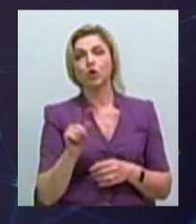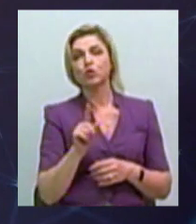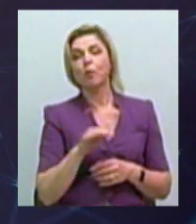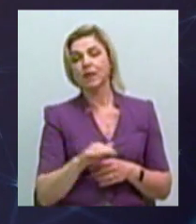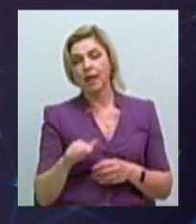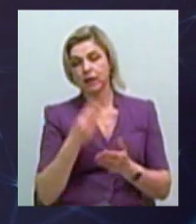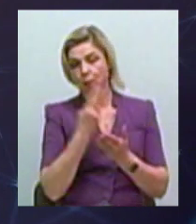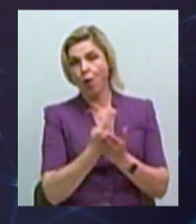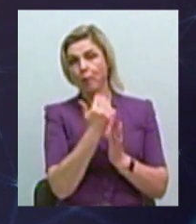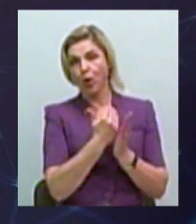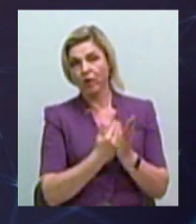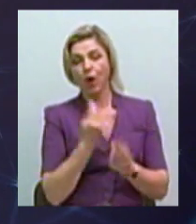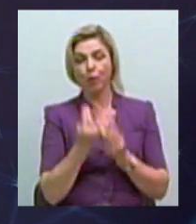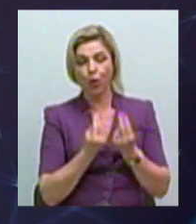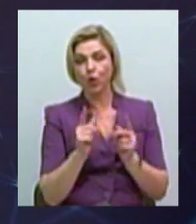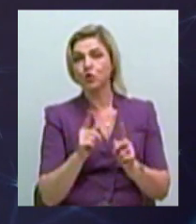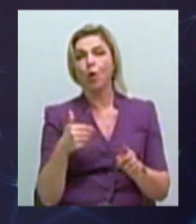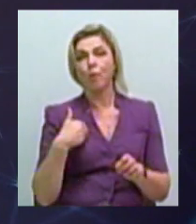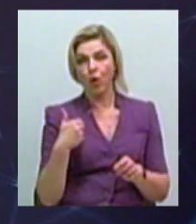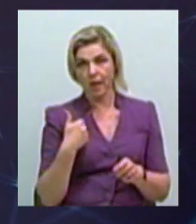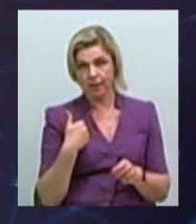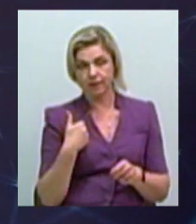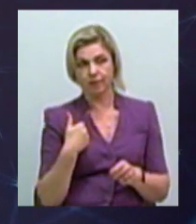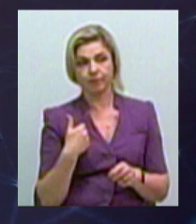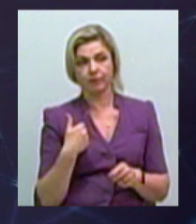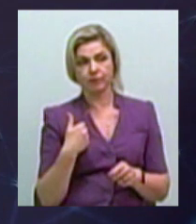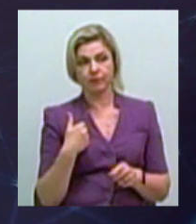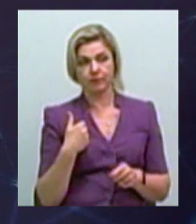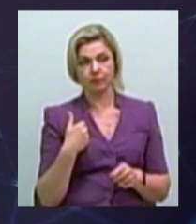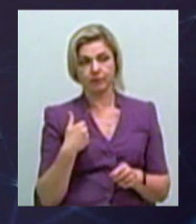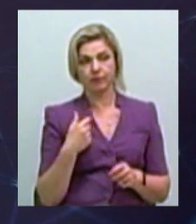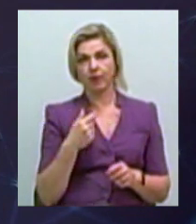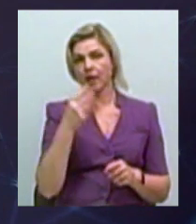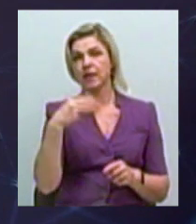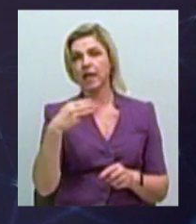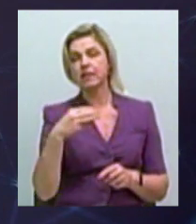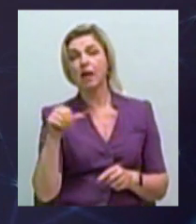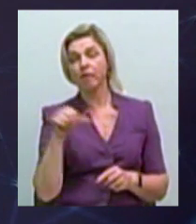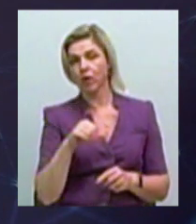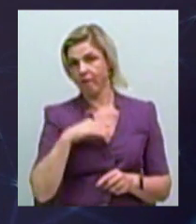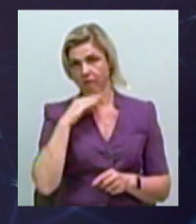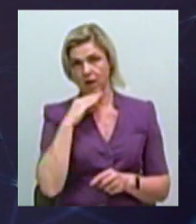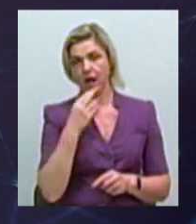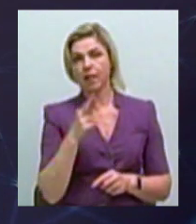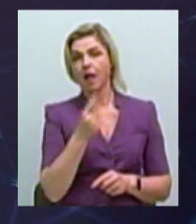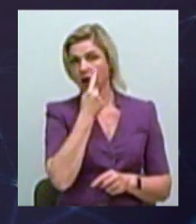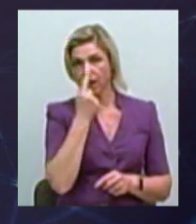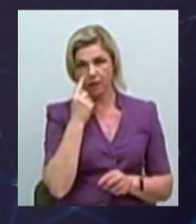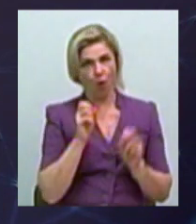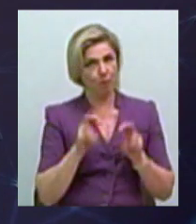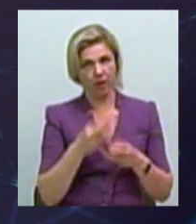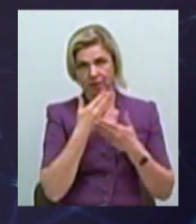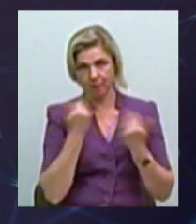якусь програму, щоб вона там пограла у щось корисне, наголошую, корисне, півгодини буде достатньо. І для зору не